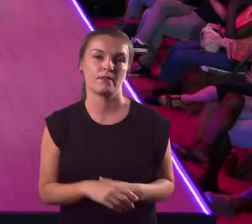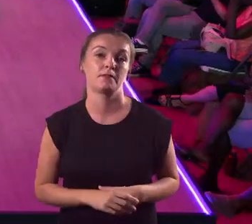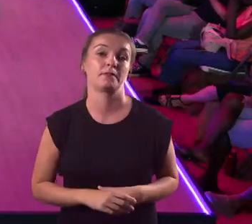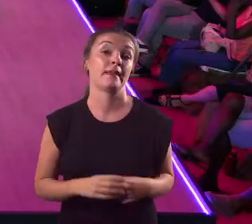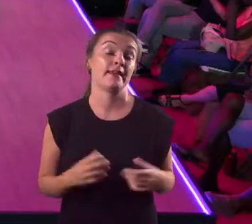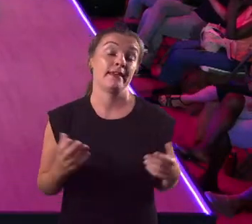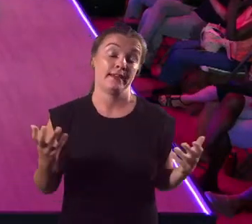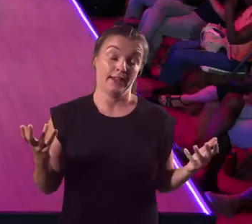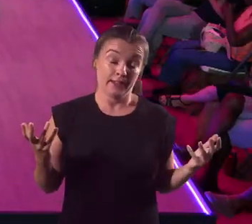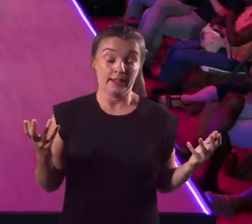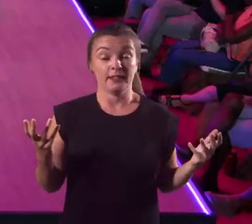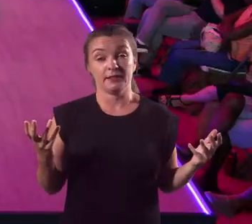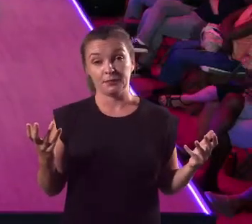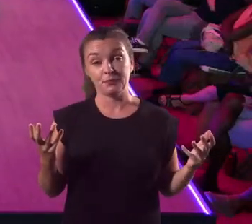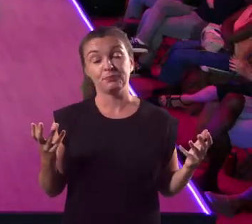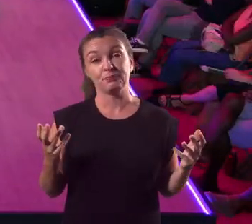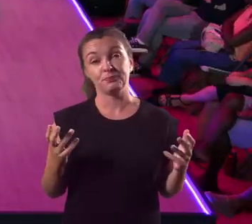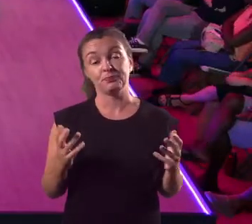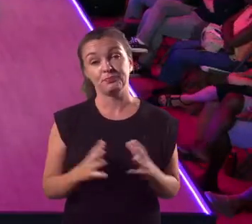Alors,